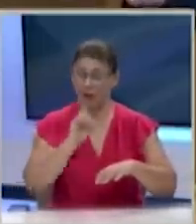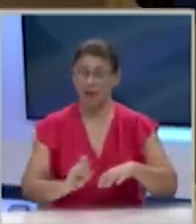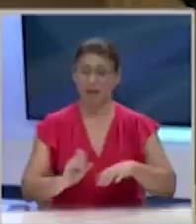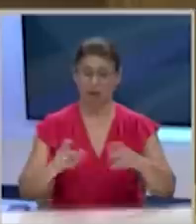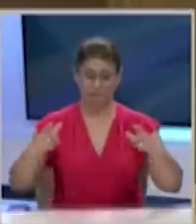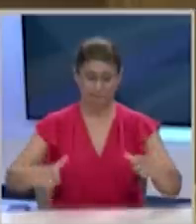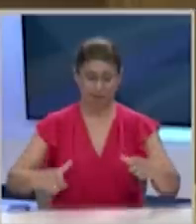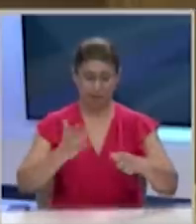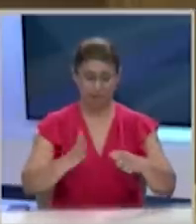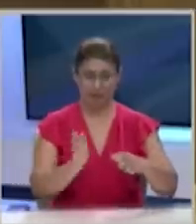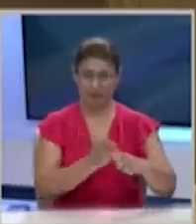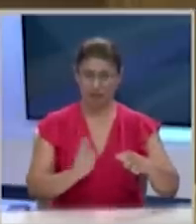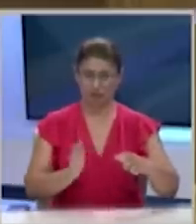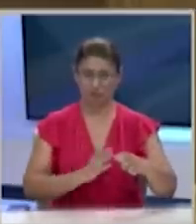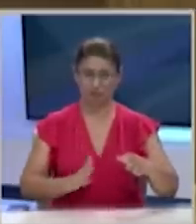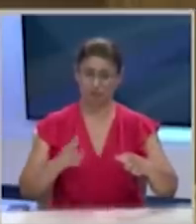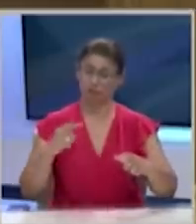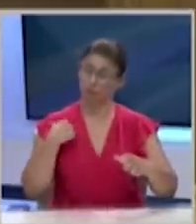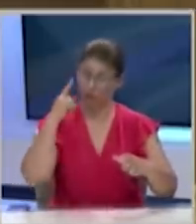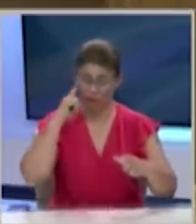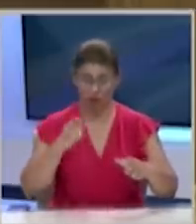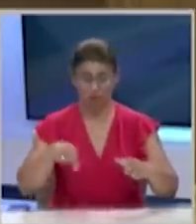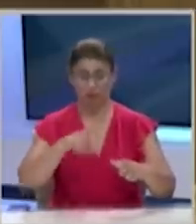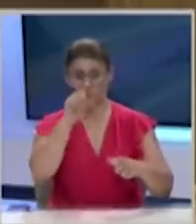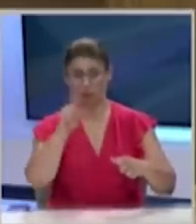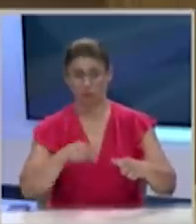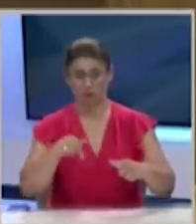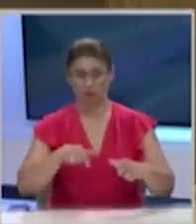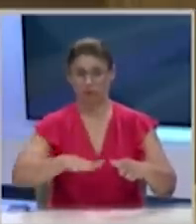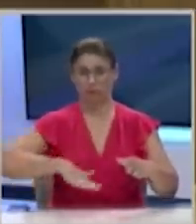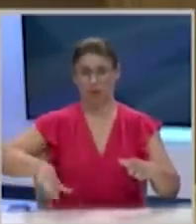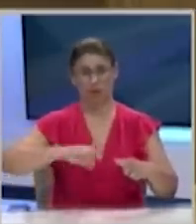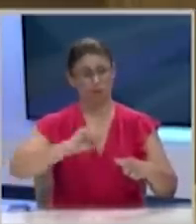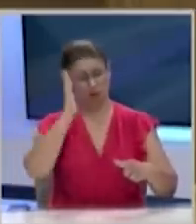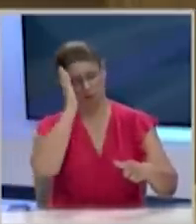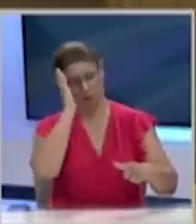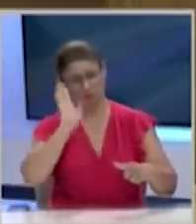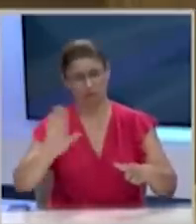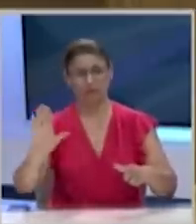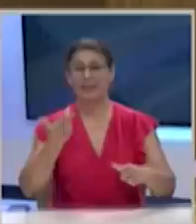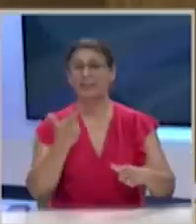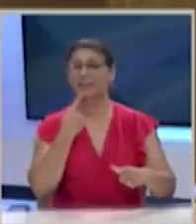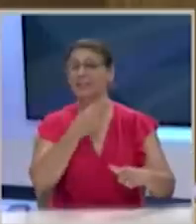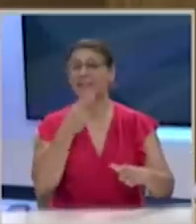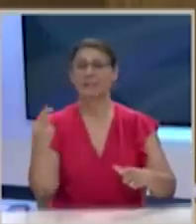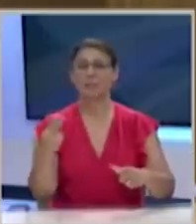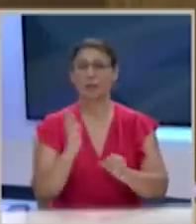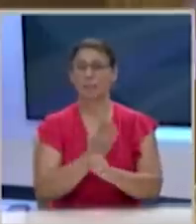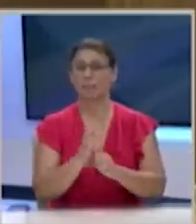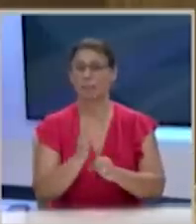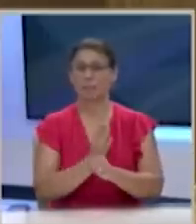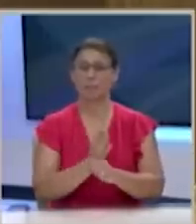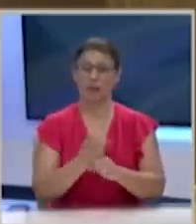τα γνωρίζουμε όλοι, εδώ ζούμε, σε αυτόν τον τόπο, δεν κοιμόμαστε, τι σημαίνει μοίρασμα της πίτας,